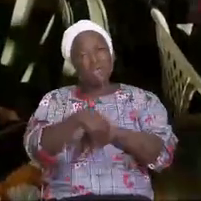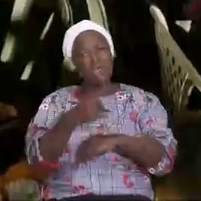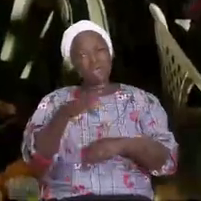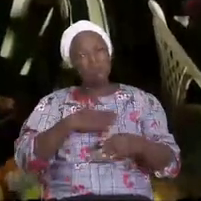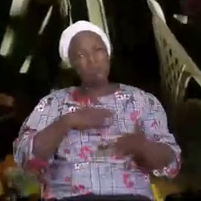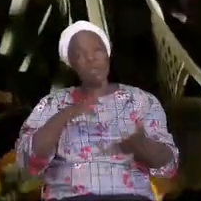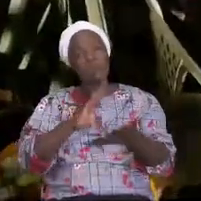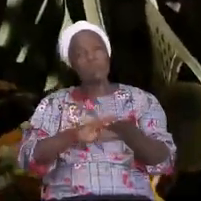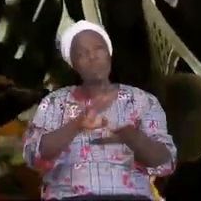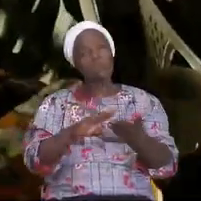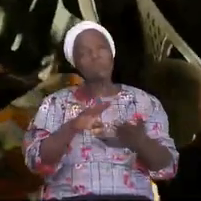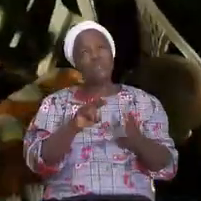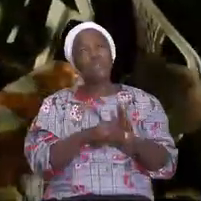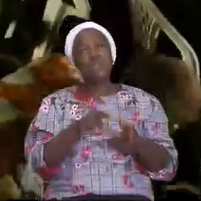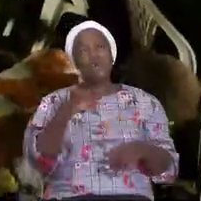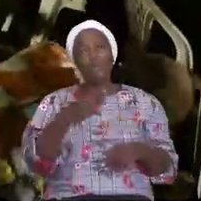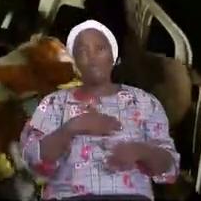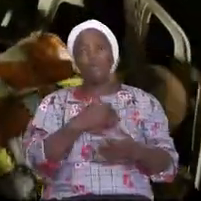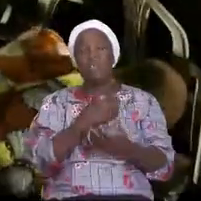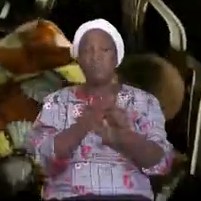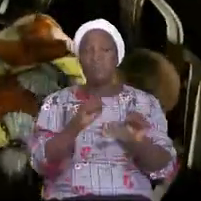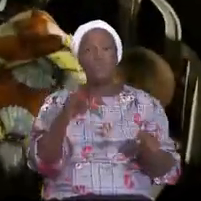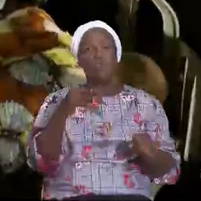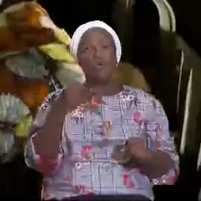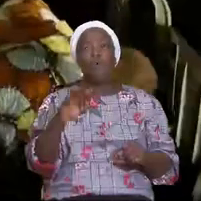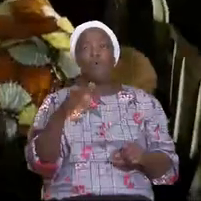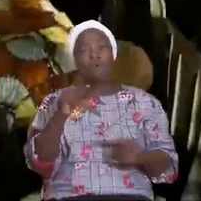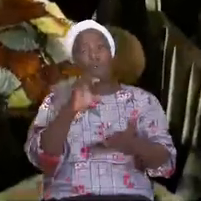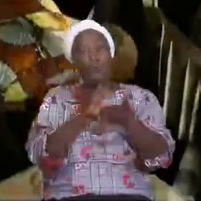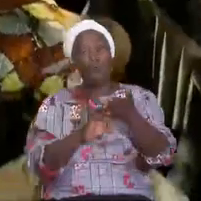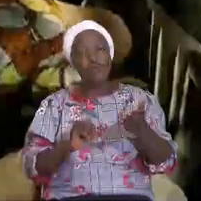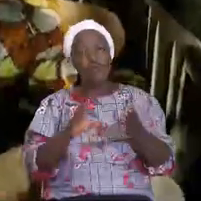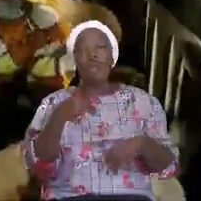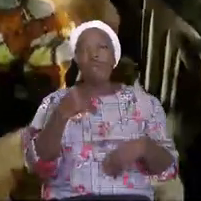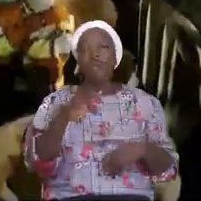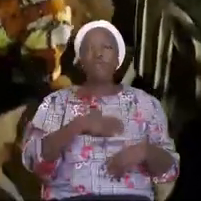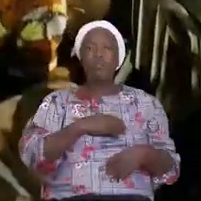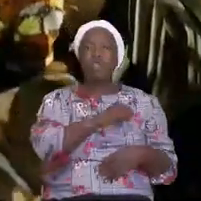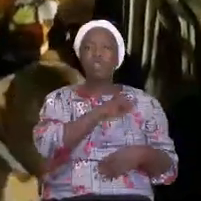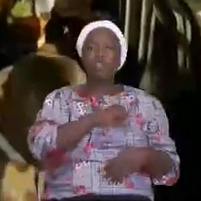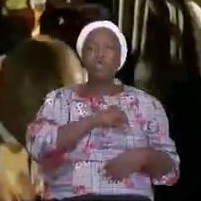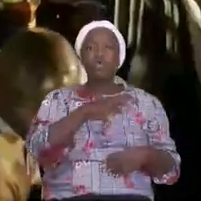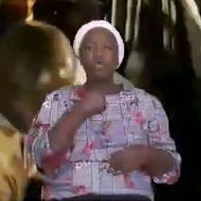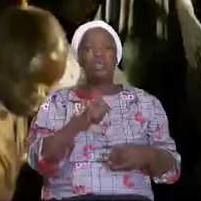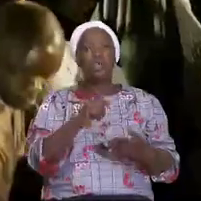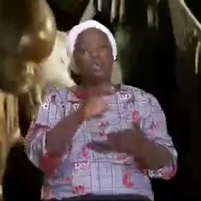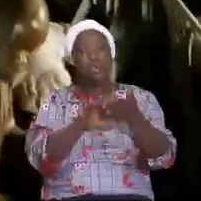debout. Tu dis ce soir, c'est la soirée de mon pardon, de mon salut,